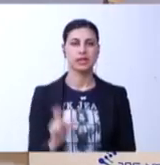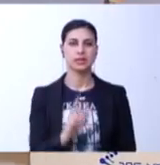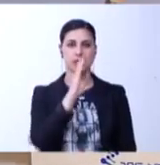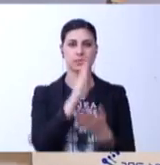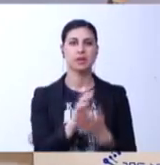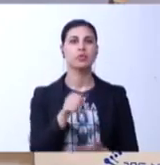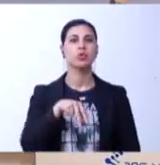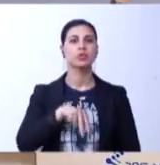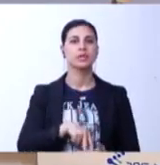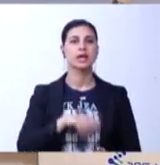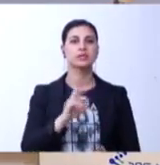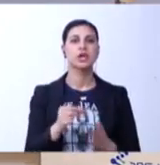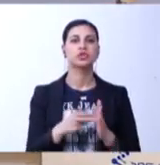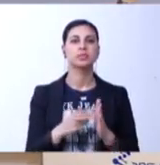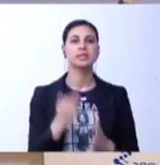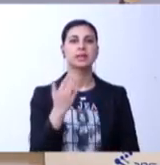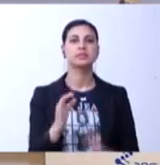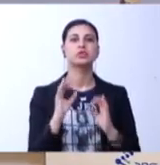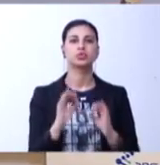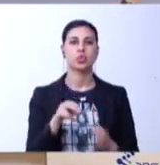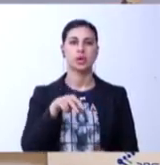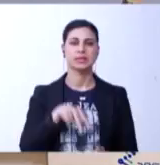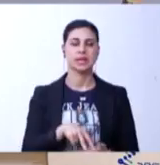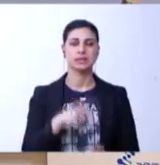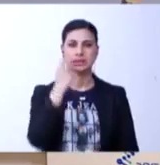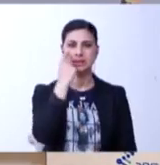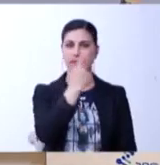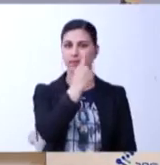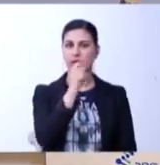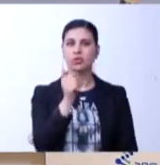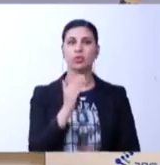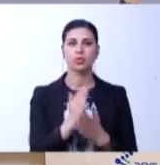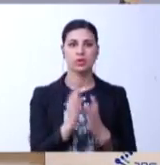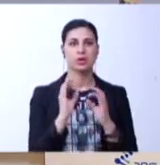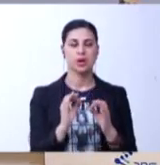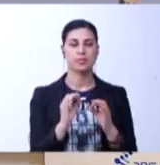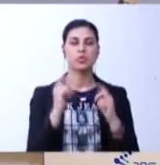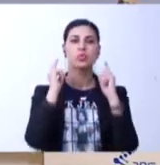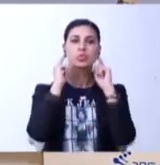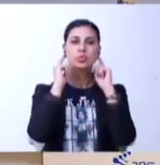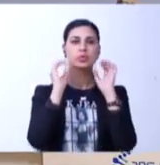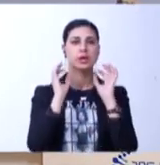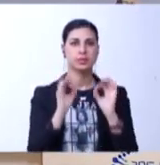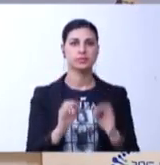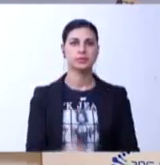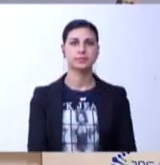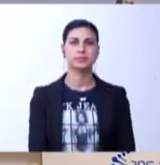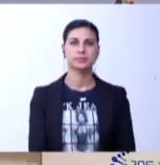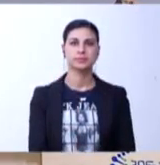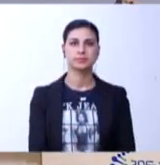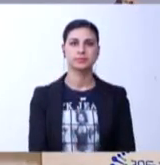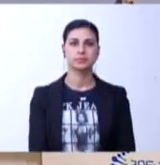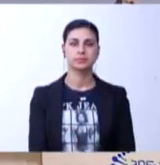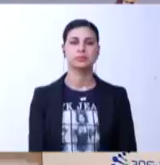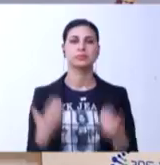პირდაპირ როგორ დგას და შეაფასეთ რამდენად სწორად დგას. თვალის კუთხეები რამდენად სიმეტრიულია, ყურის ბიბილო რამდენად სიმეტრიულია,